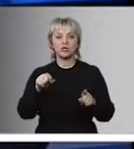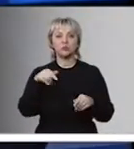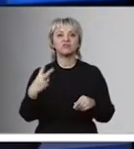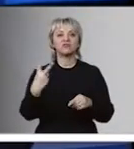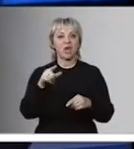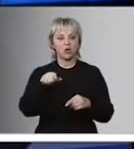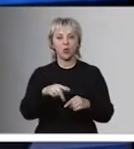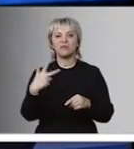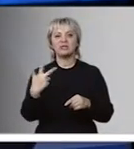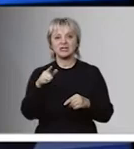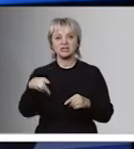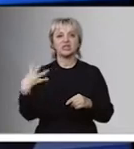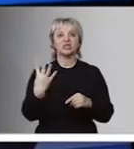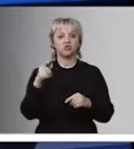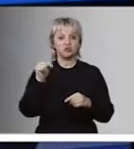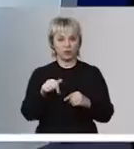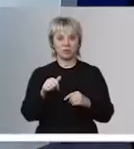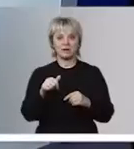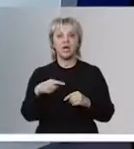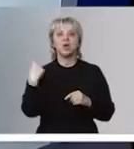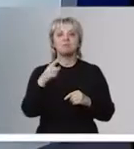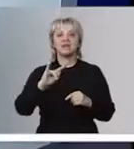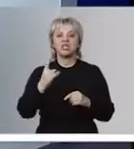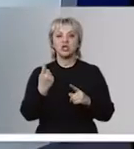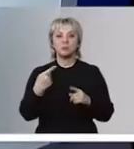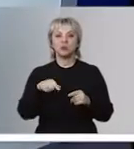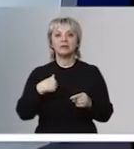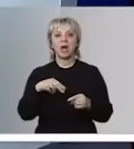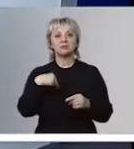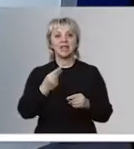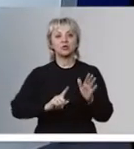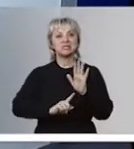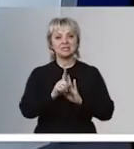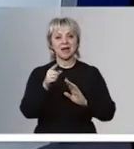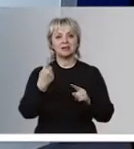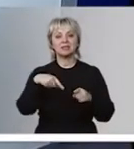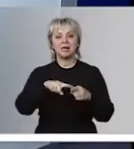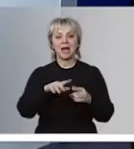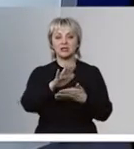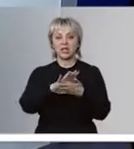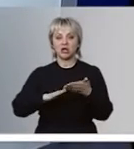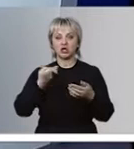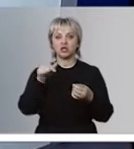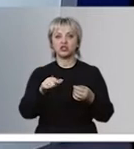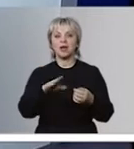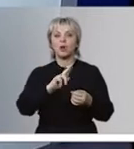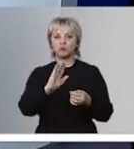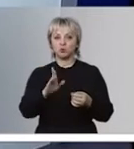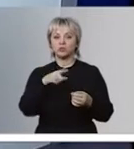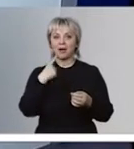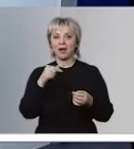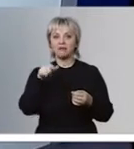будет второго, третьего, четвертого. Первый ребенок нам дает старт для дальнейшего, будем